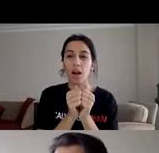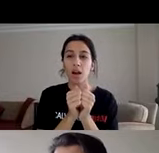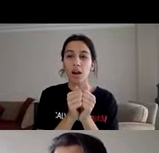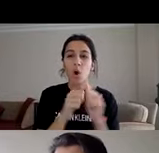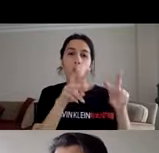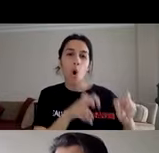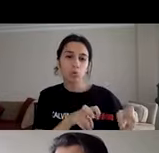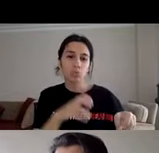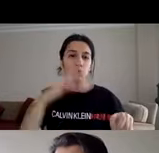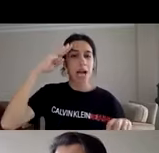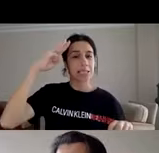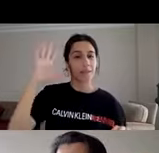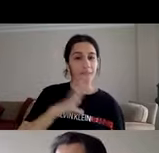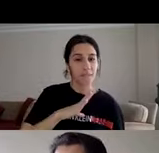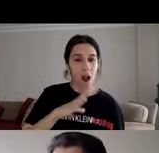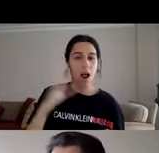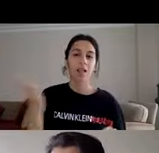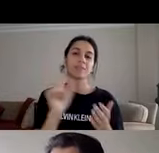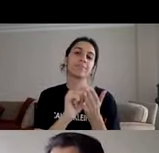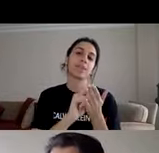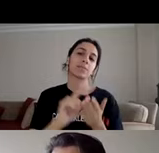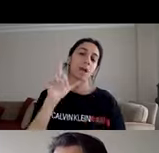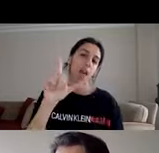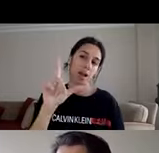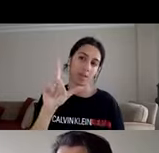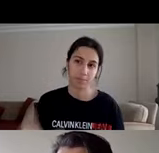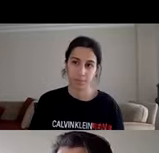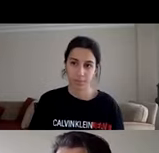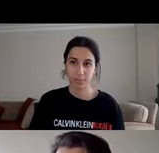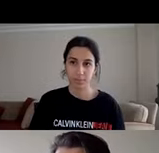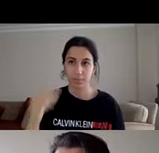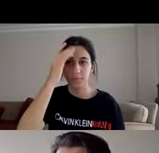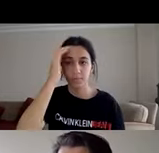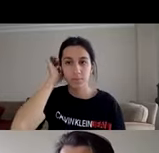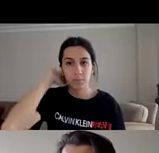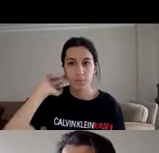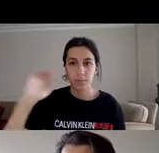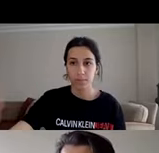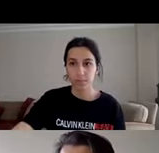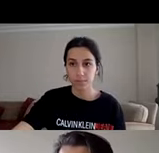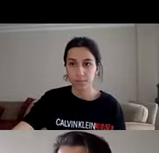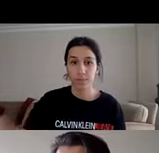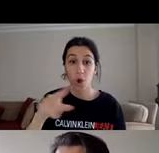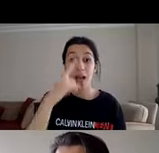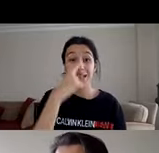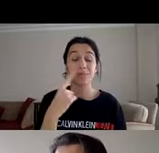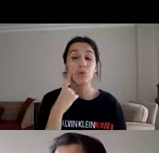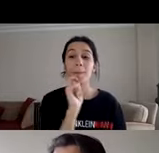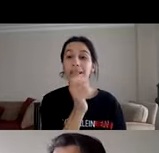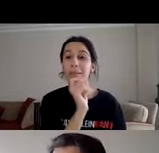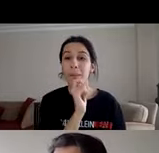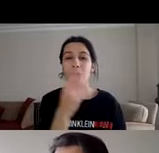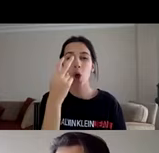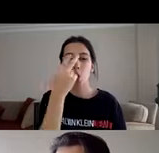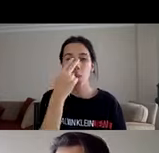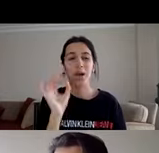oturmuş askerleriyle birlikte gibi bir detay çok daha o resmi betimleyen, görme